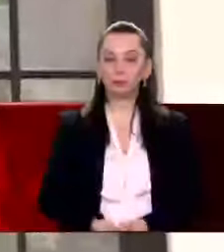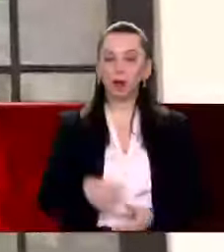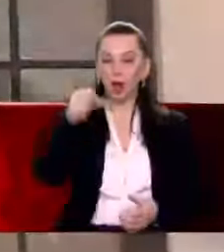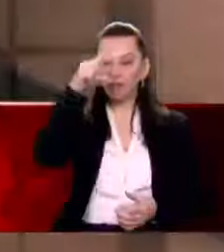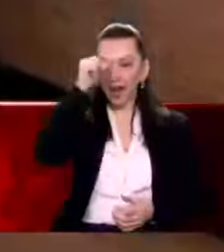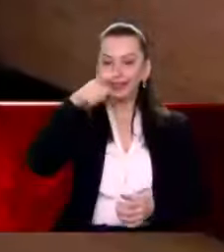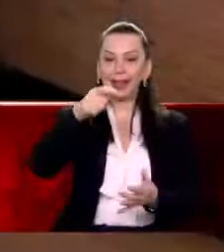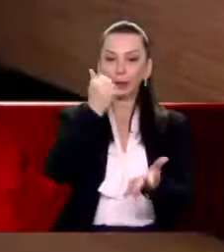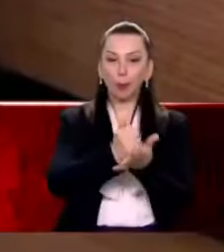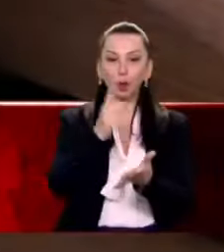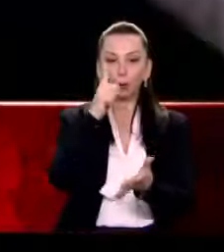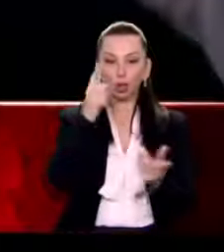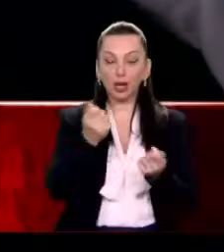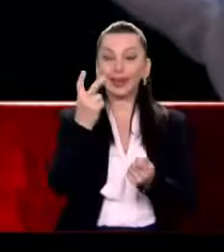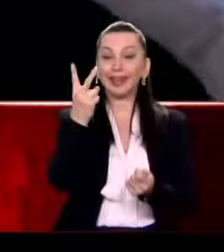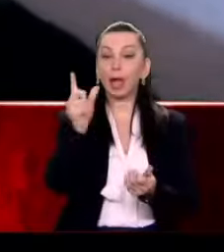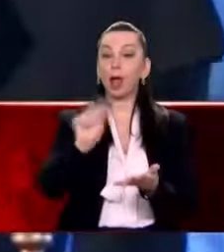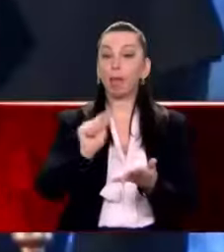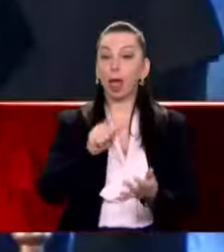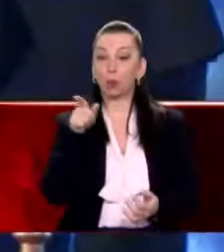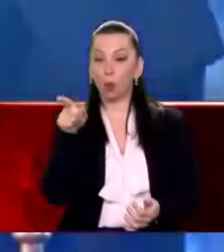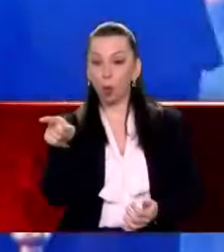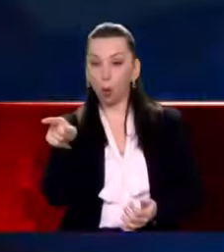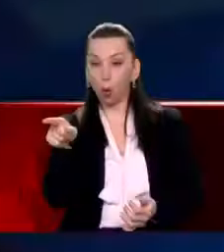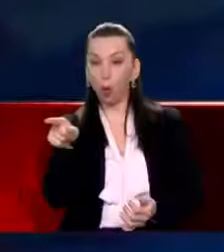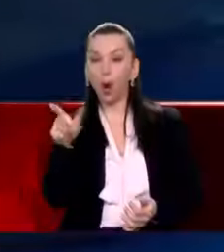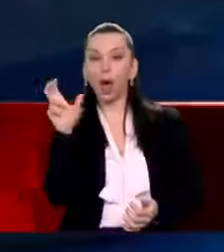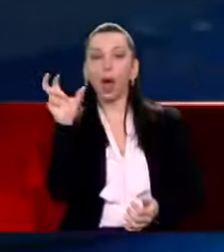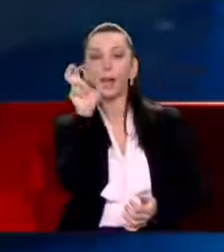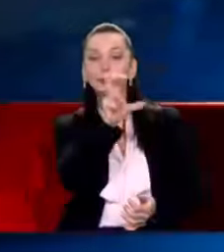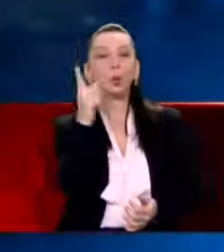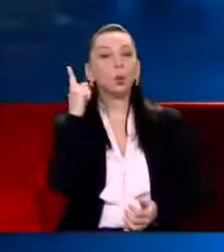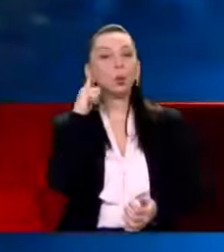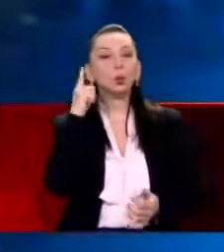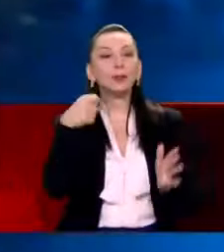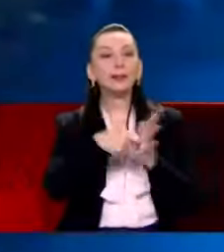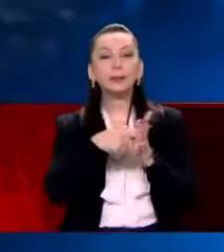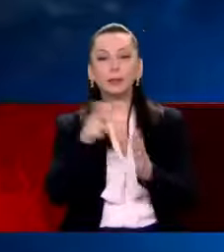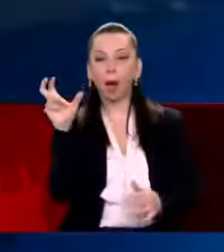Fatih Tapu Müdürlüğü'nde çalışan iki memurun hedefinde ünlü isimler vardı.